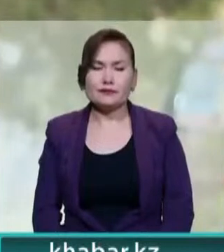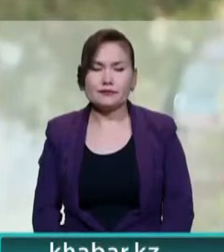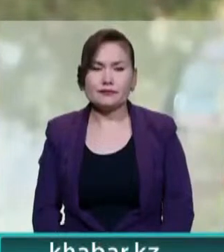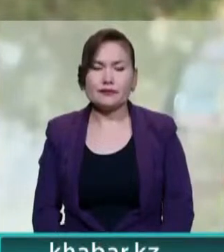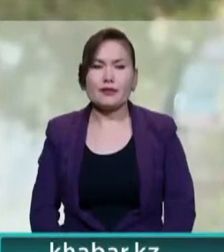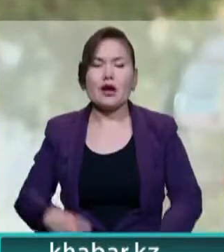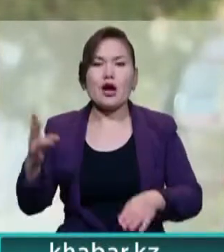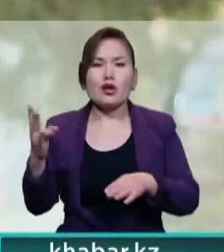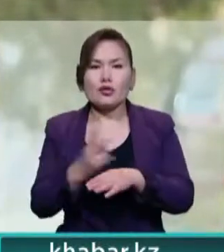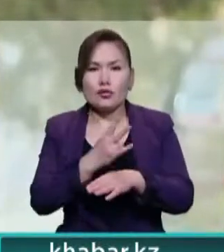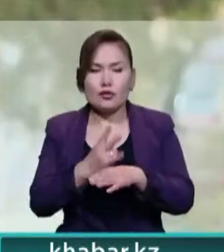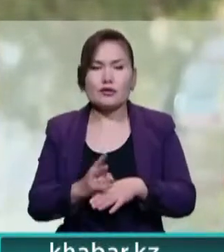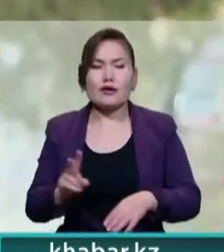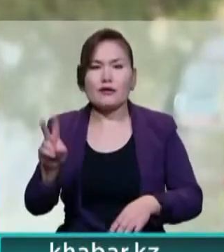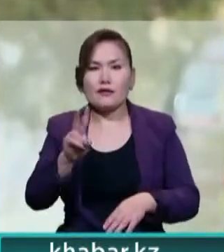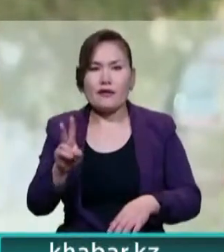Түнгі 2:30 шамасында